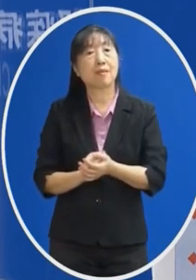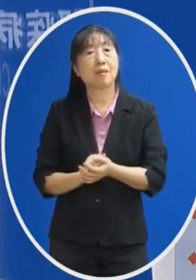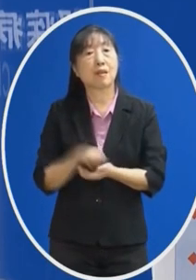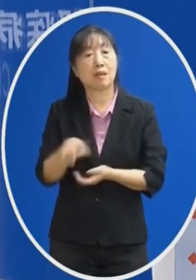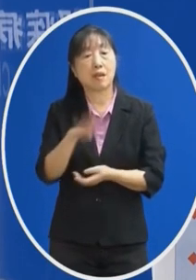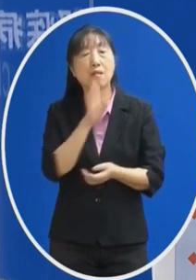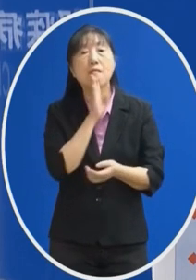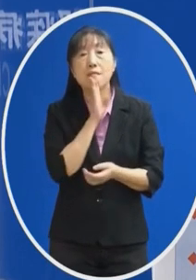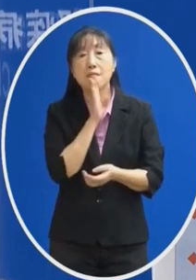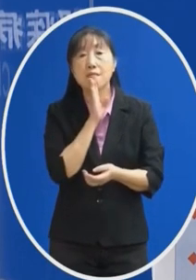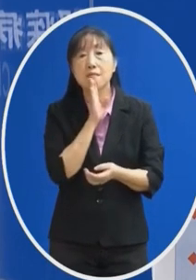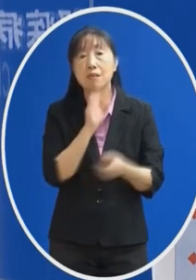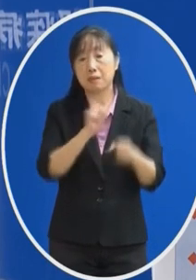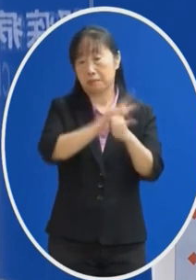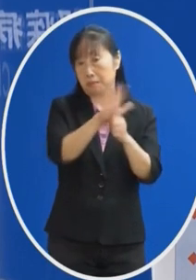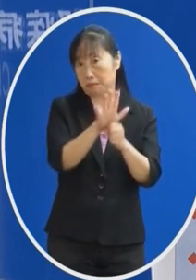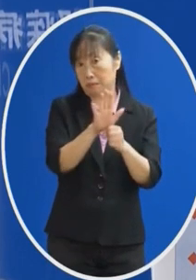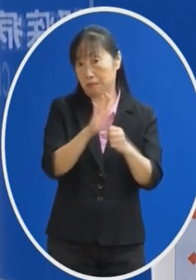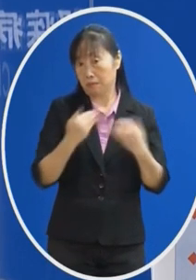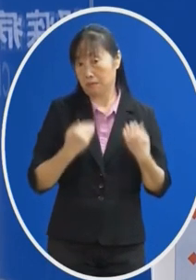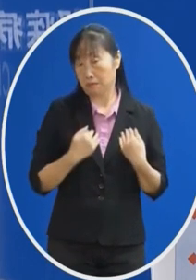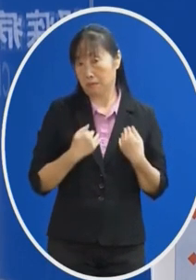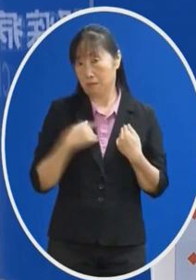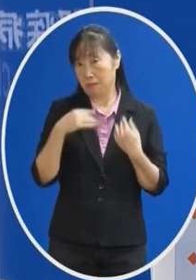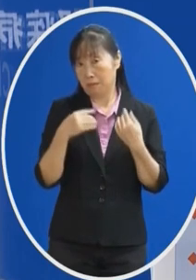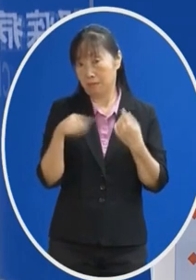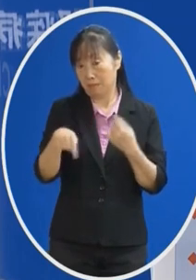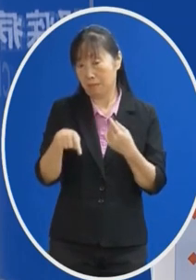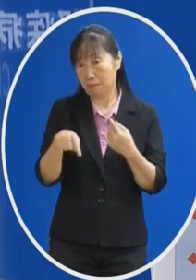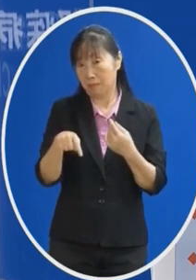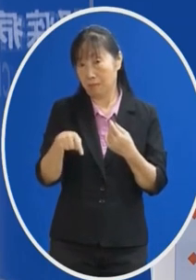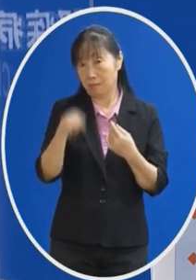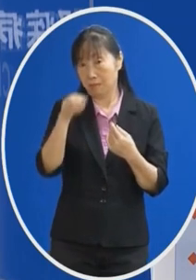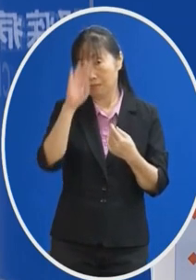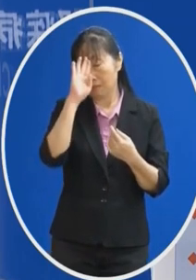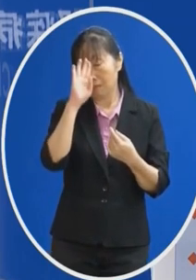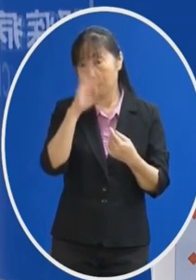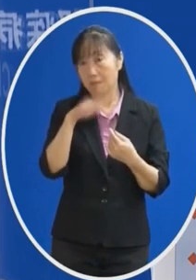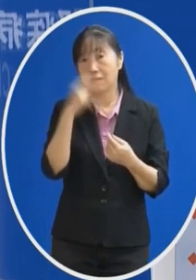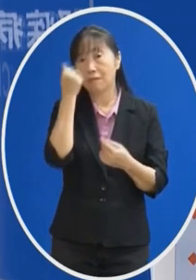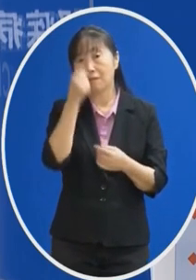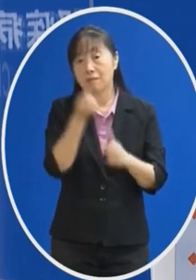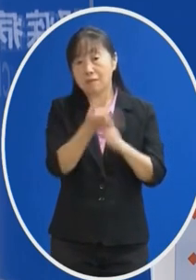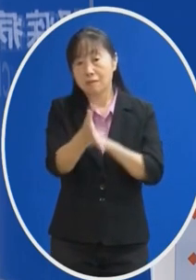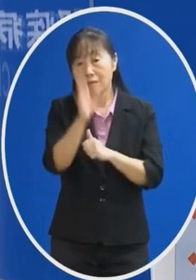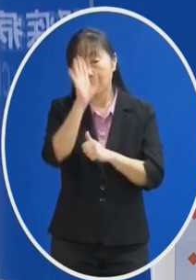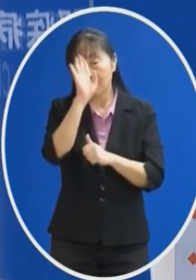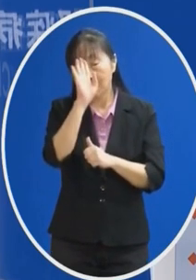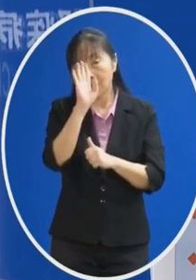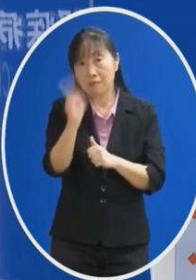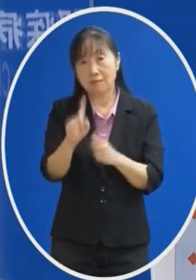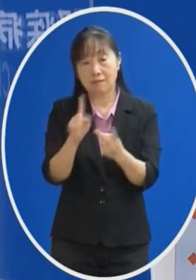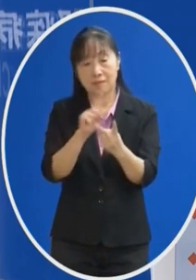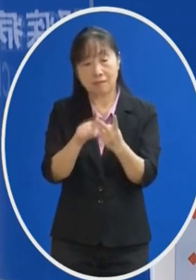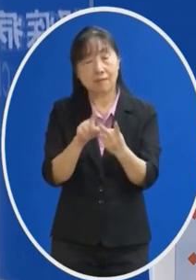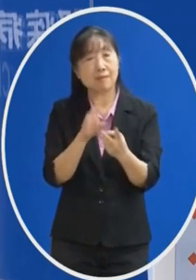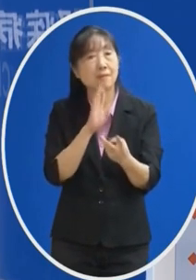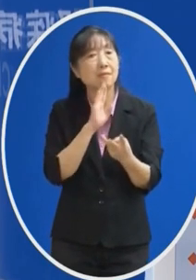新冠，因为是新冠肺炎或是特殊传染病，那或是这